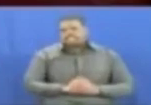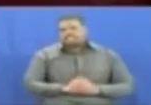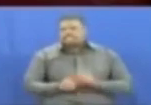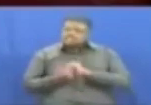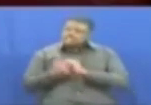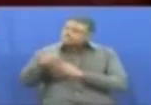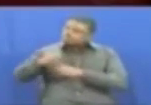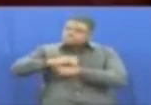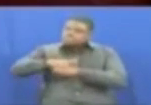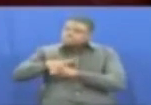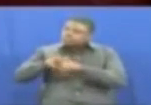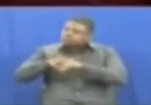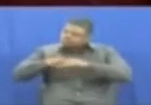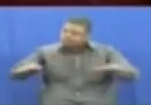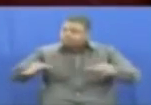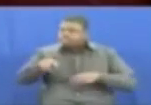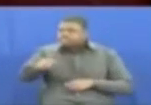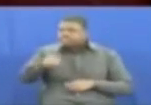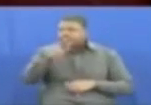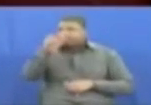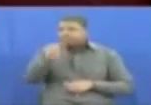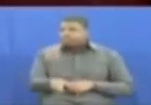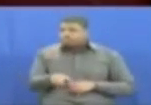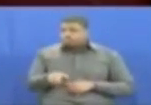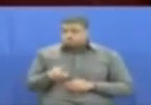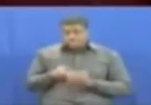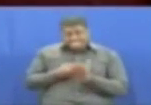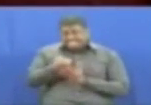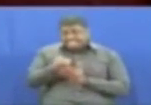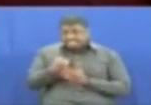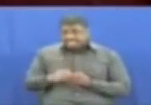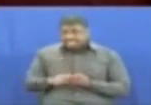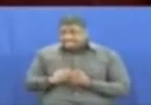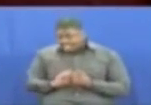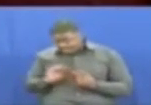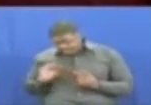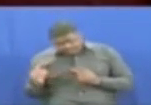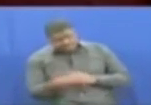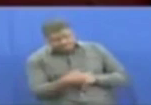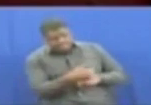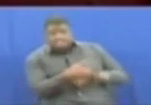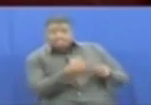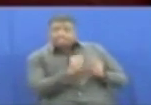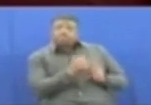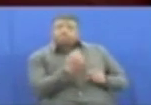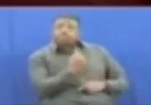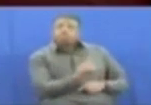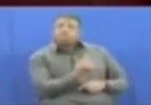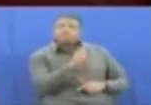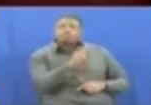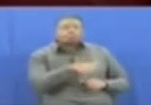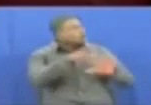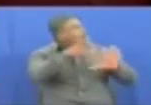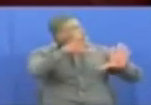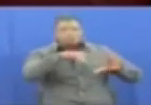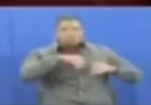una maintain. Yani mtu akicross, hicho ni kitu cha kwanza ambacho mwanadamu hakubali